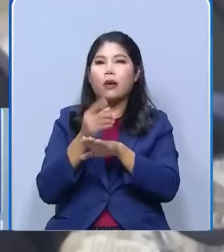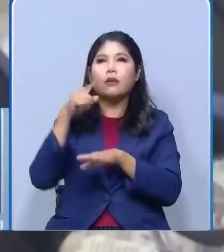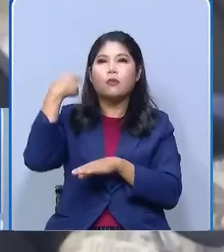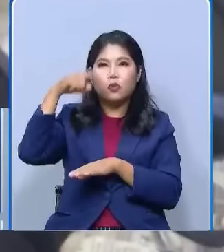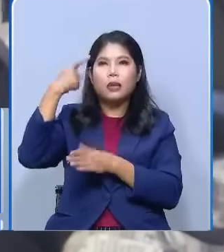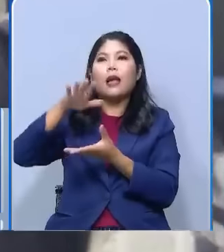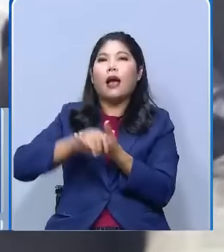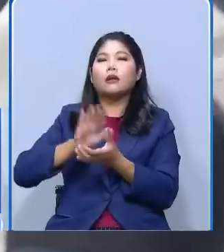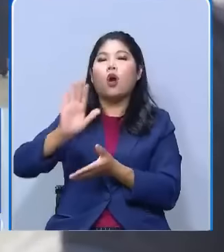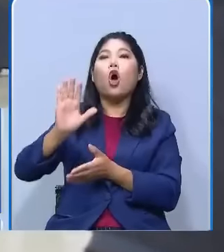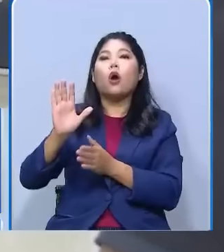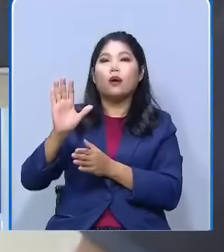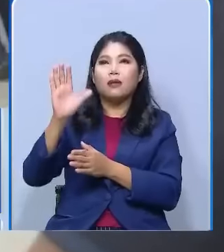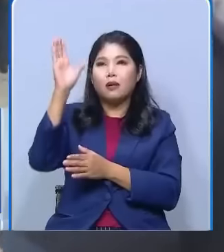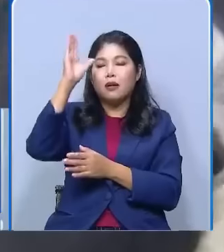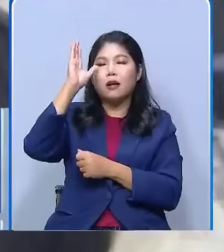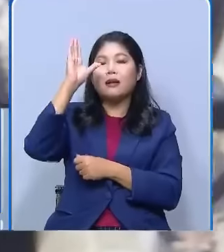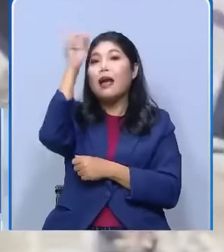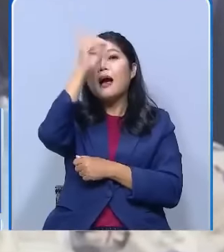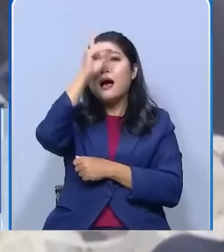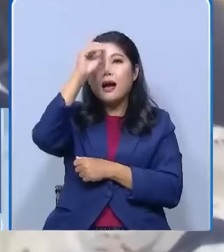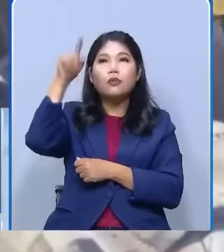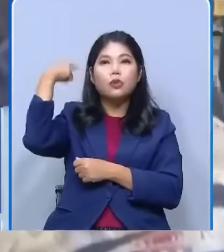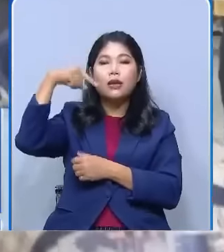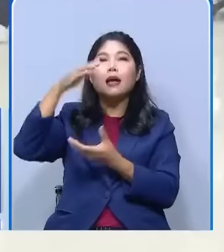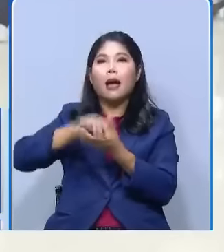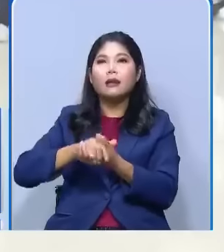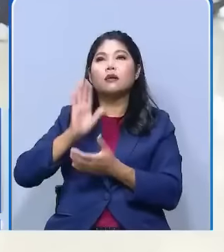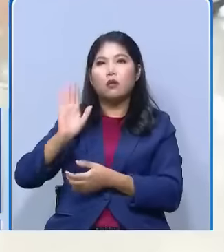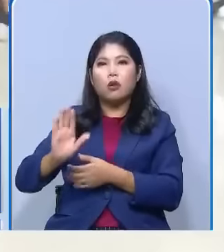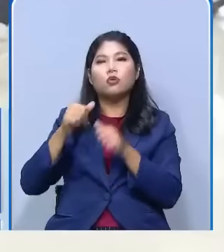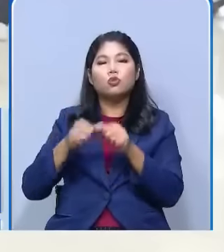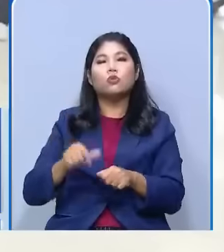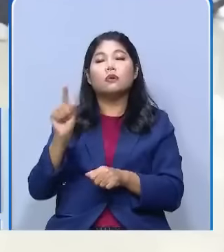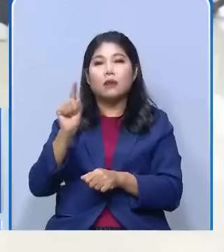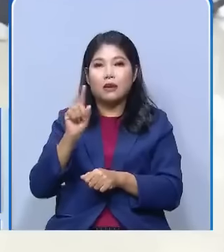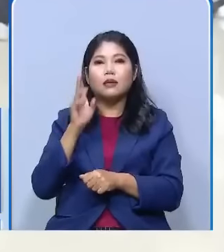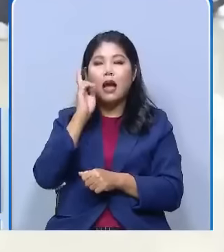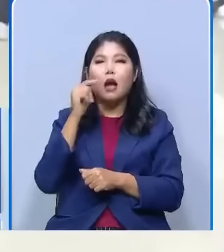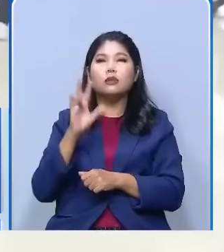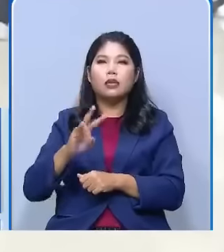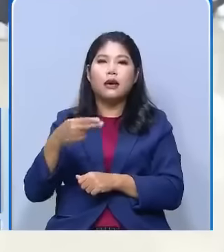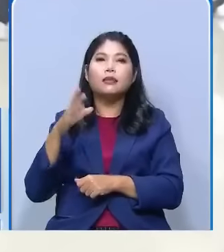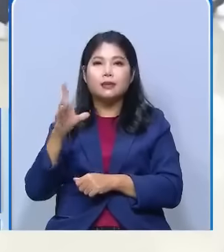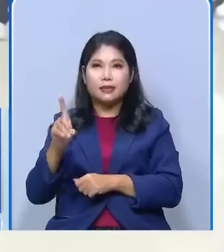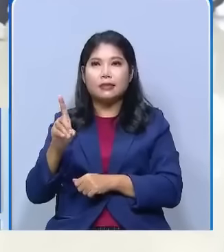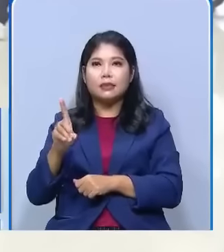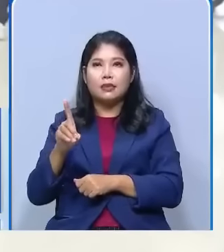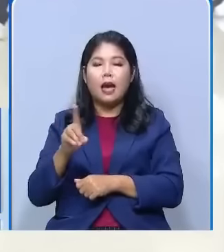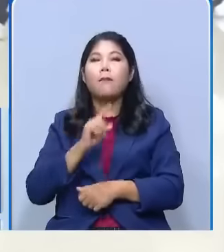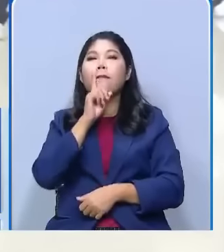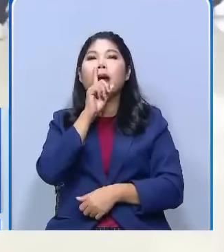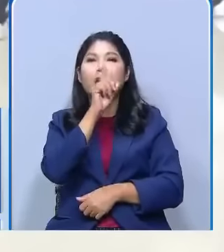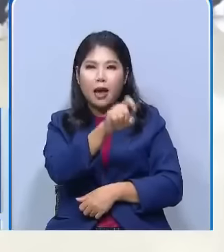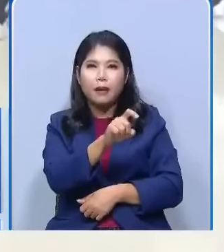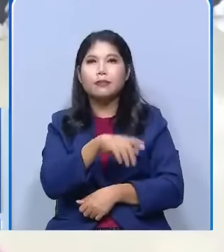กันเนี่ยนะค ะ ในโซเชียลอย่างที่บอกไปว่าระบุกันแบบออกเป็น2กระแสเนี่ยทีมข่าว 7HD คุณอภิเอกก็สอบถามไปยังแหล่